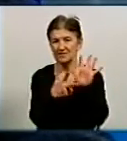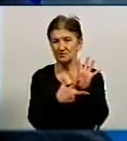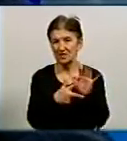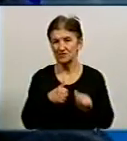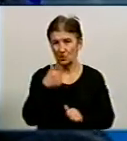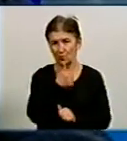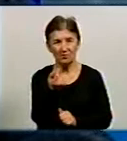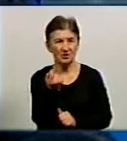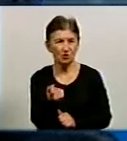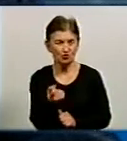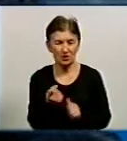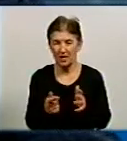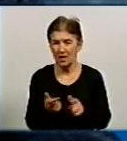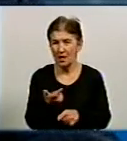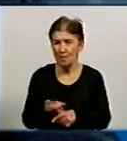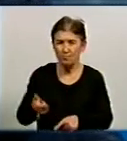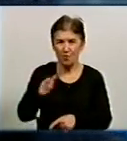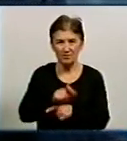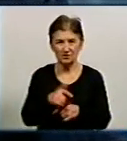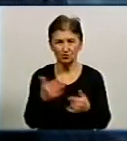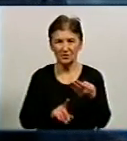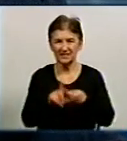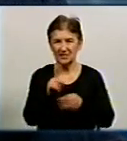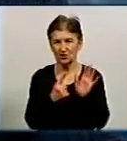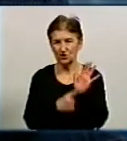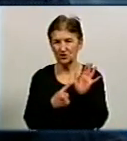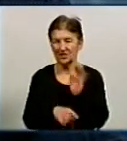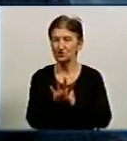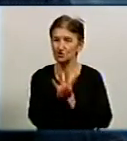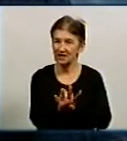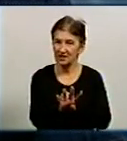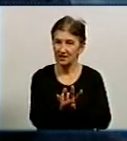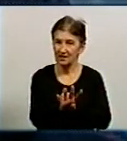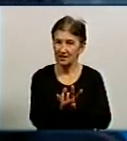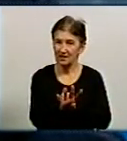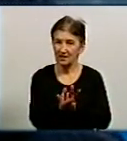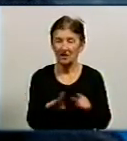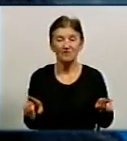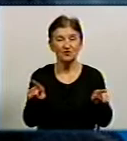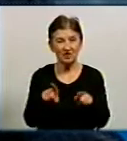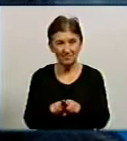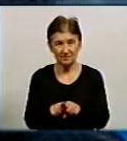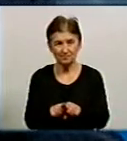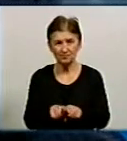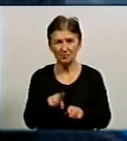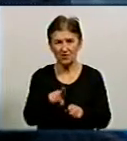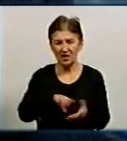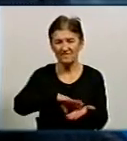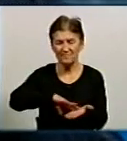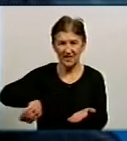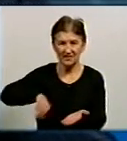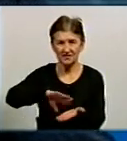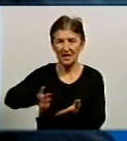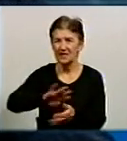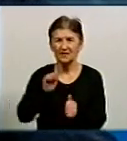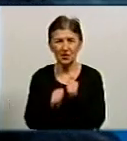трошки побільшало проєктів, їх стало вже 64. Але ж я кажу, що все рівно вони відсіюються, тому що не